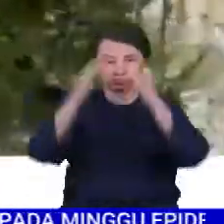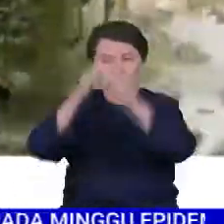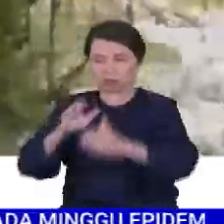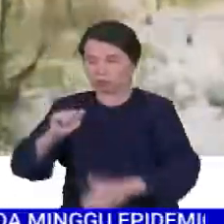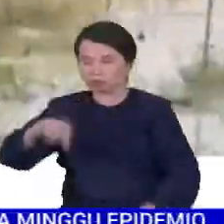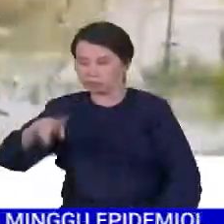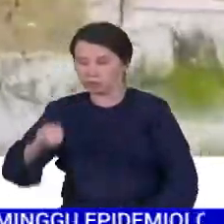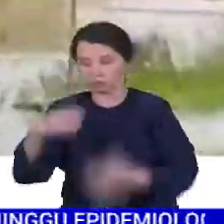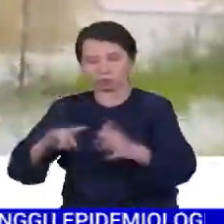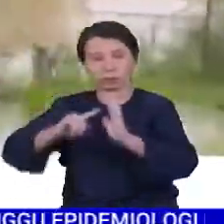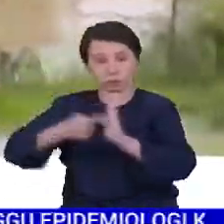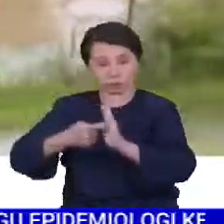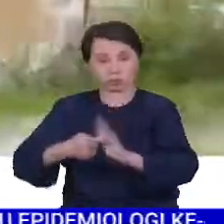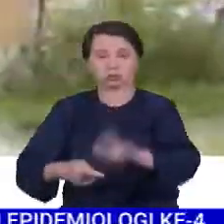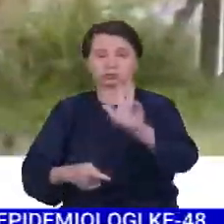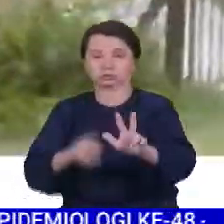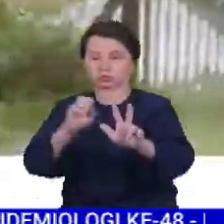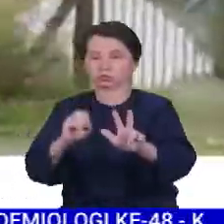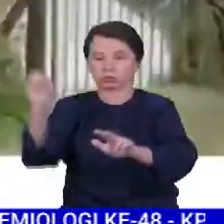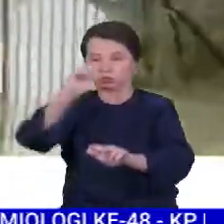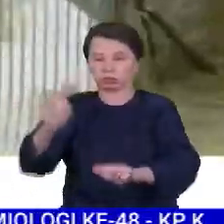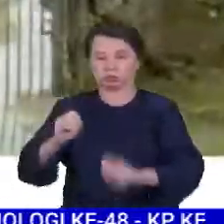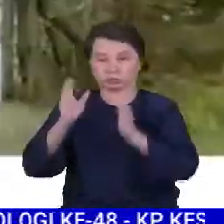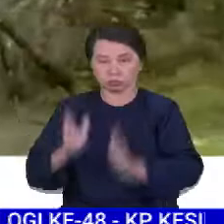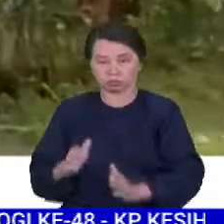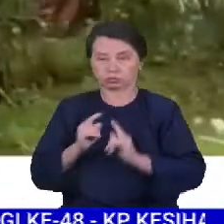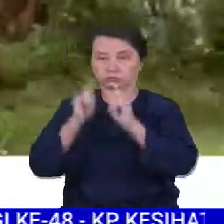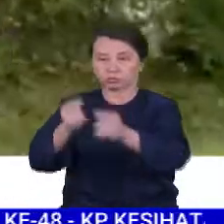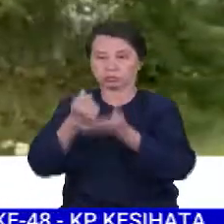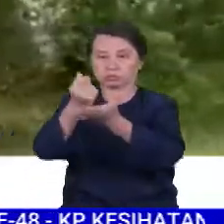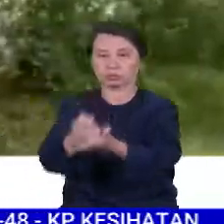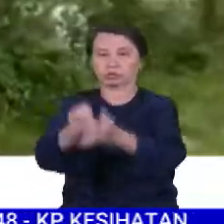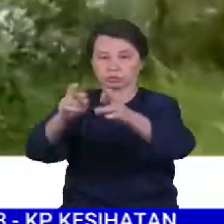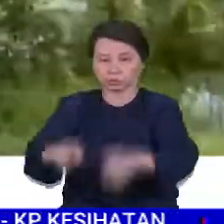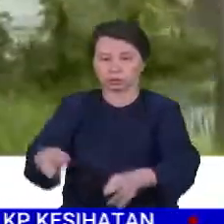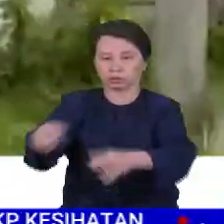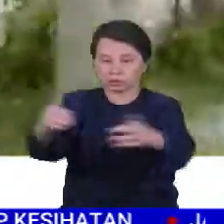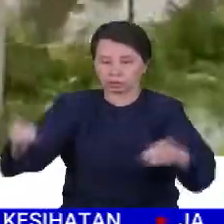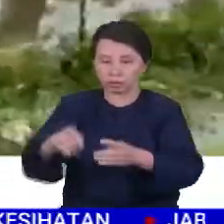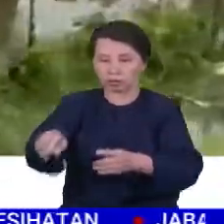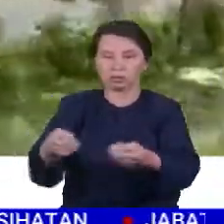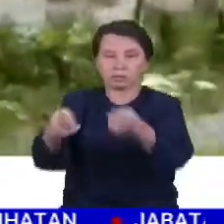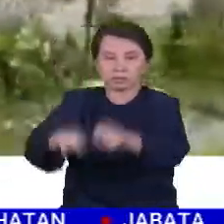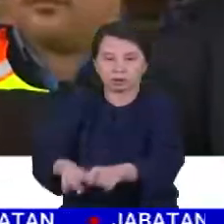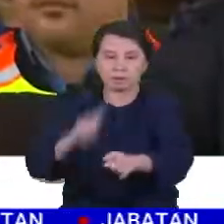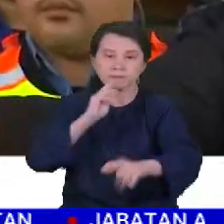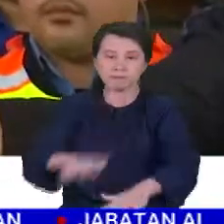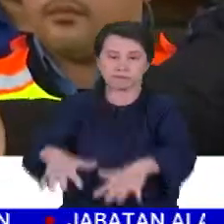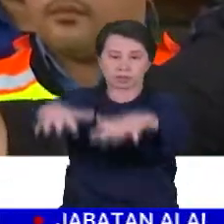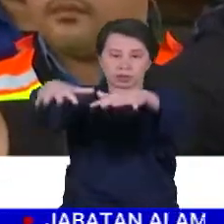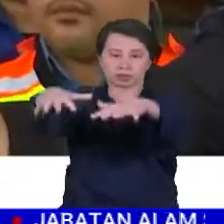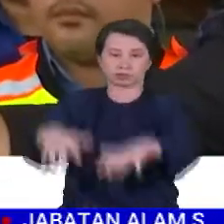epm Negeri telah menggerakkan kira-kira 30 protus anggotanya untuk membantu penduduk di daerah 7 jas banci